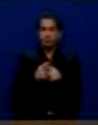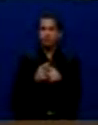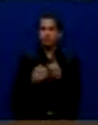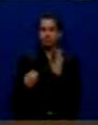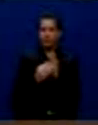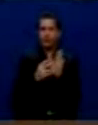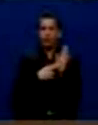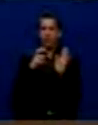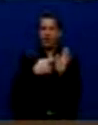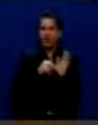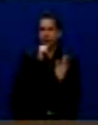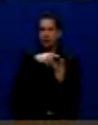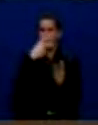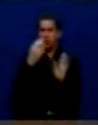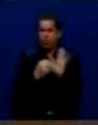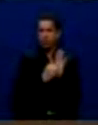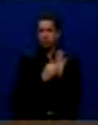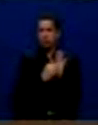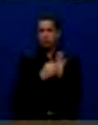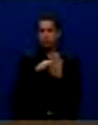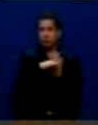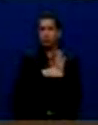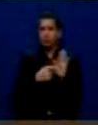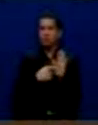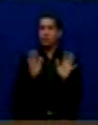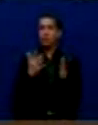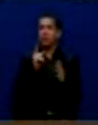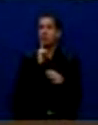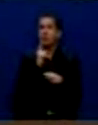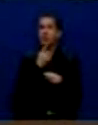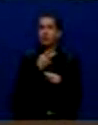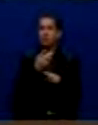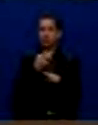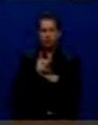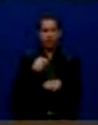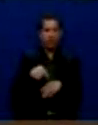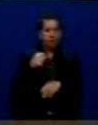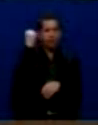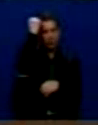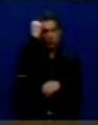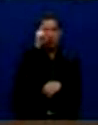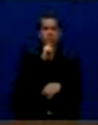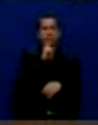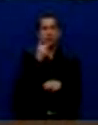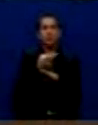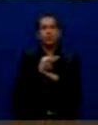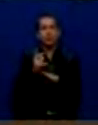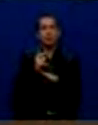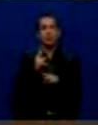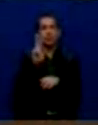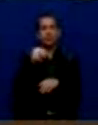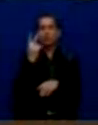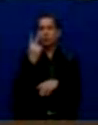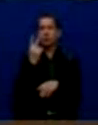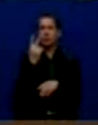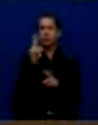2, paragrafi 2, ku thotë që dispozitat e këtij ligji nuk zbatohen ndaj shtetasve të Republikës së Kosovës, të cilët kanë edhe shtetësitë huaj, të cilët lejohen pra